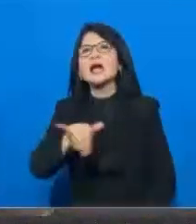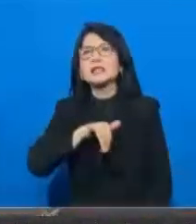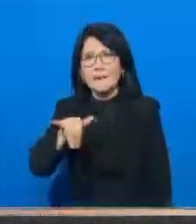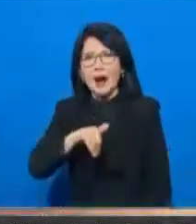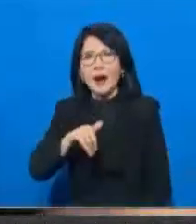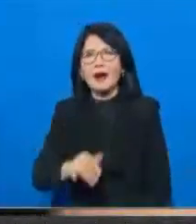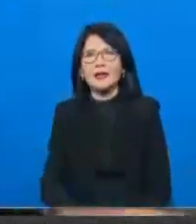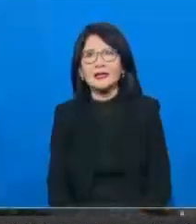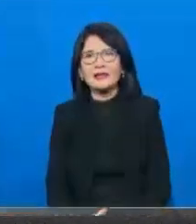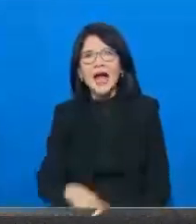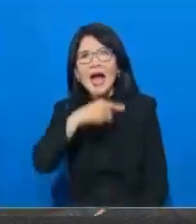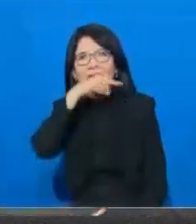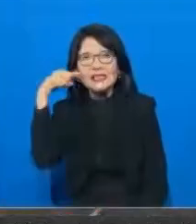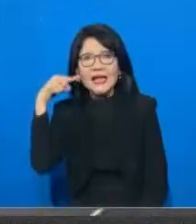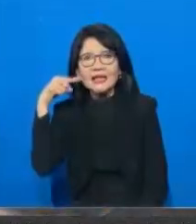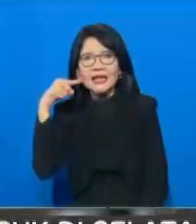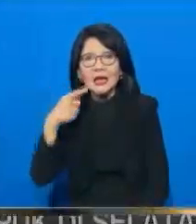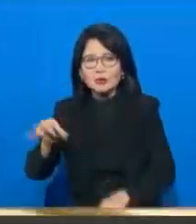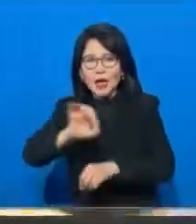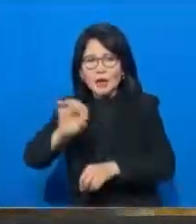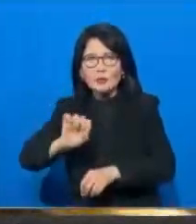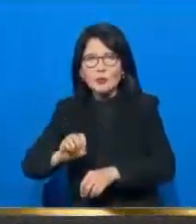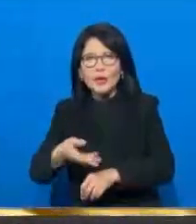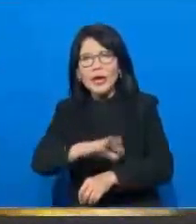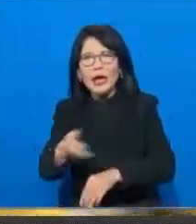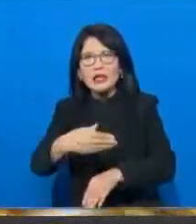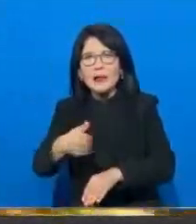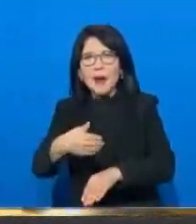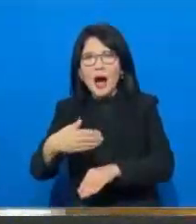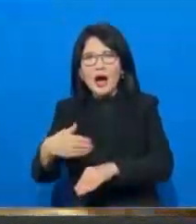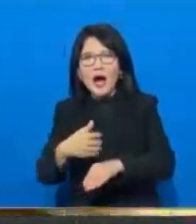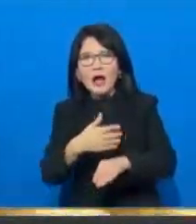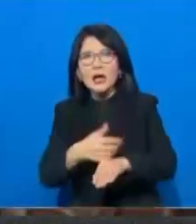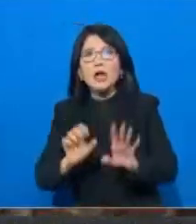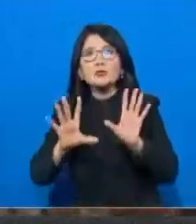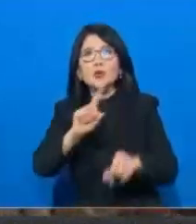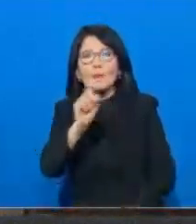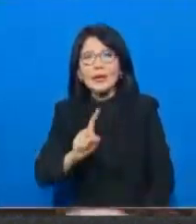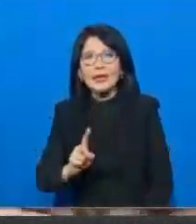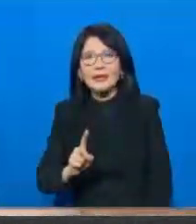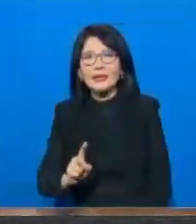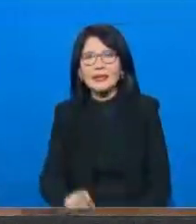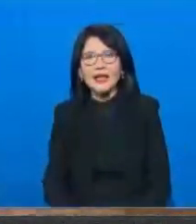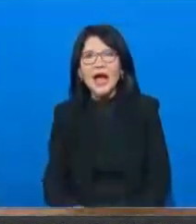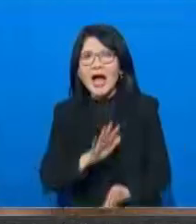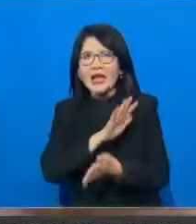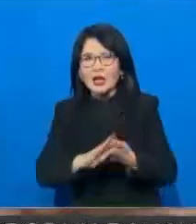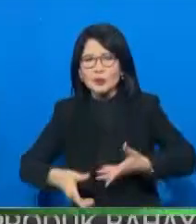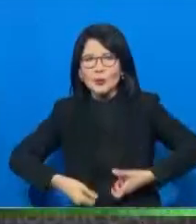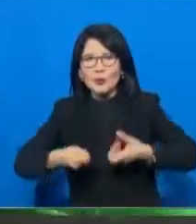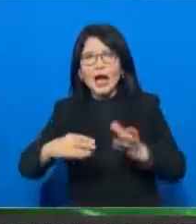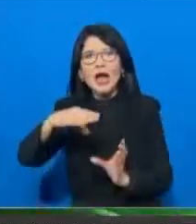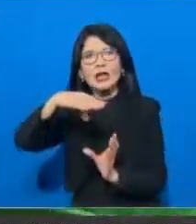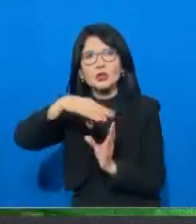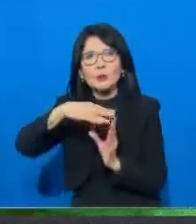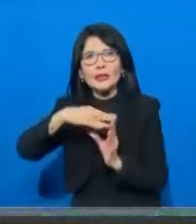Pariaman. Sate daging yang sudah dimarinasi dibakar di atas bara api selama 10 menit, kemudian disajikan bersama ketupat dan